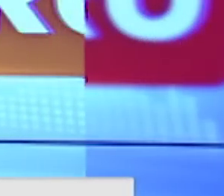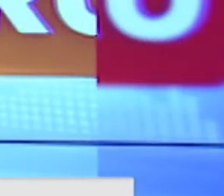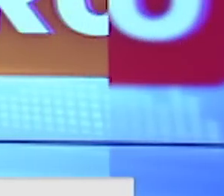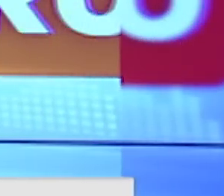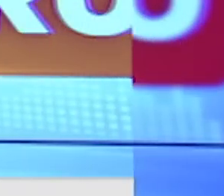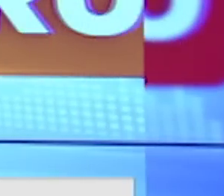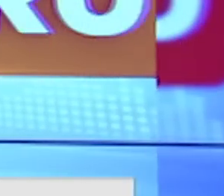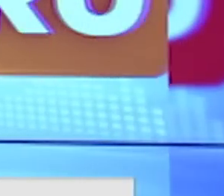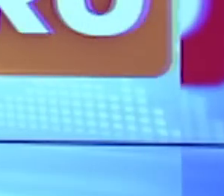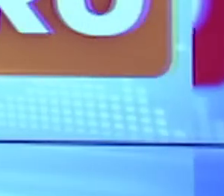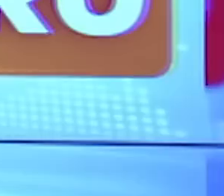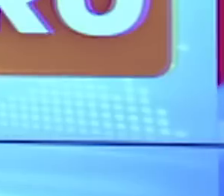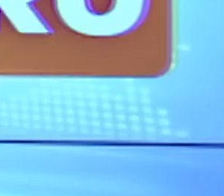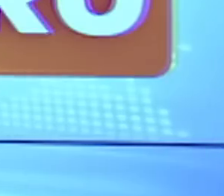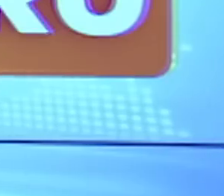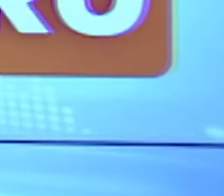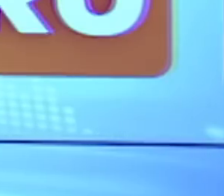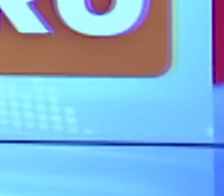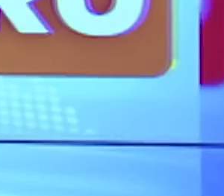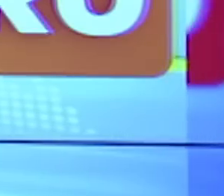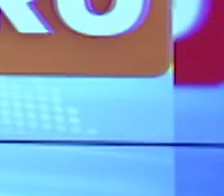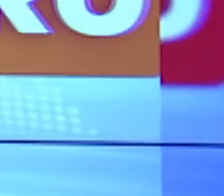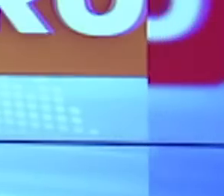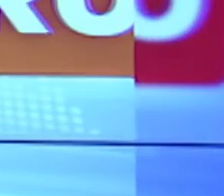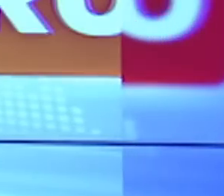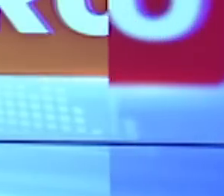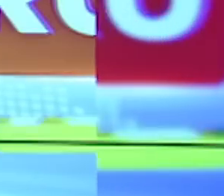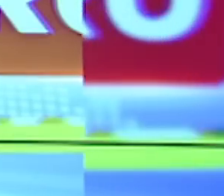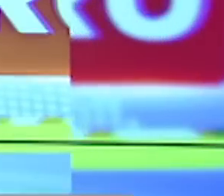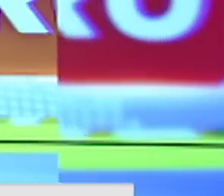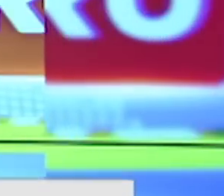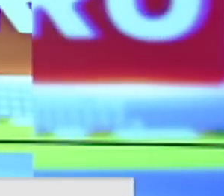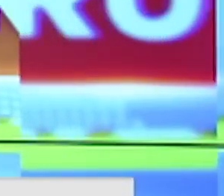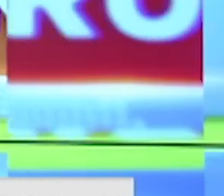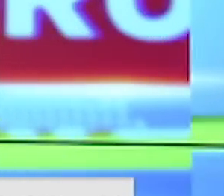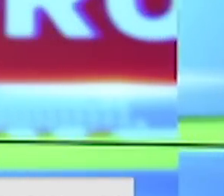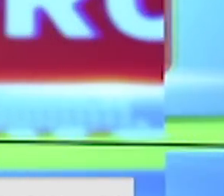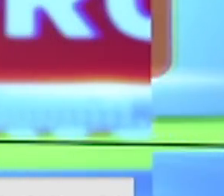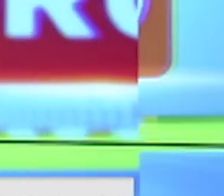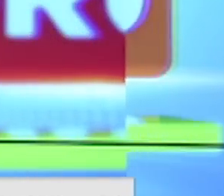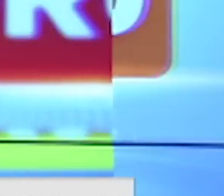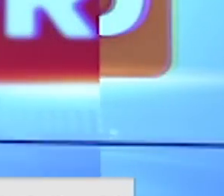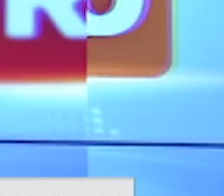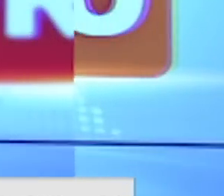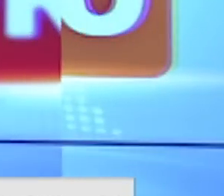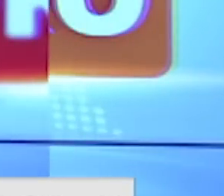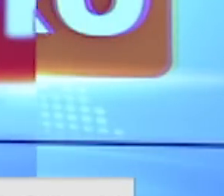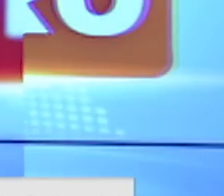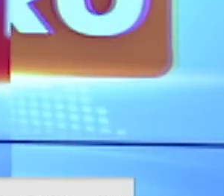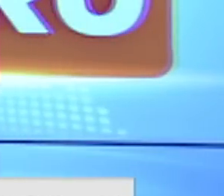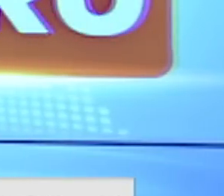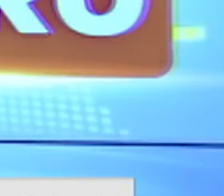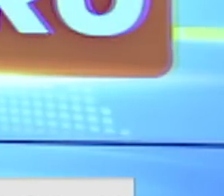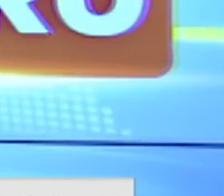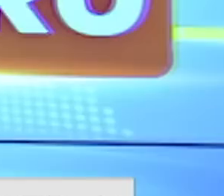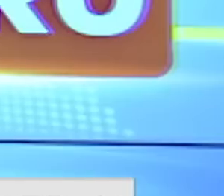mu Rwanda tubaga ko Perezida Kagame kuri uyu wa kabiri yakiriye Billy Woodcock umuyobozi wa